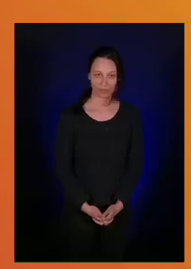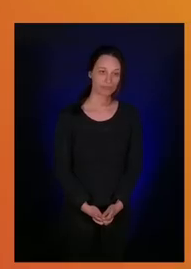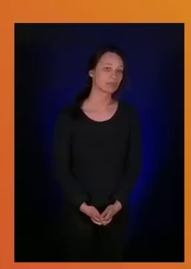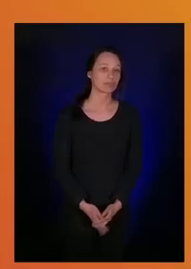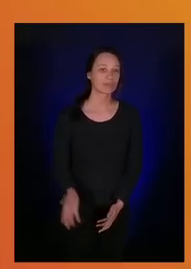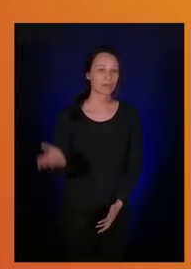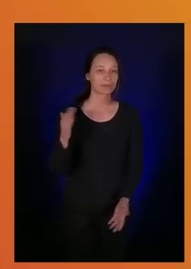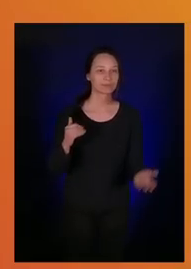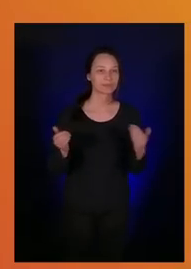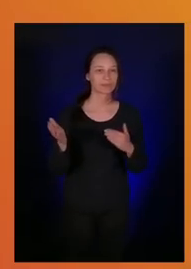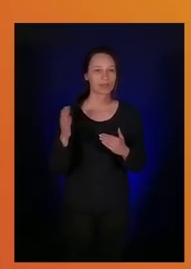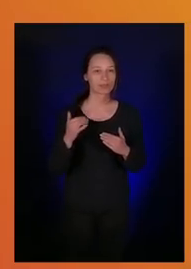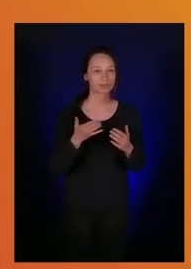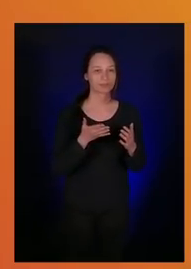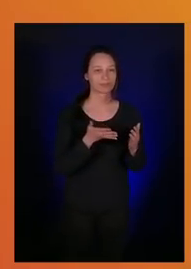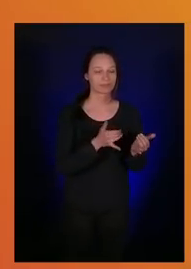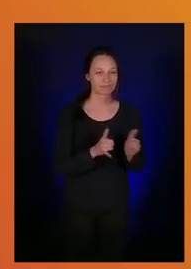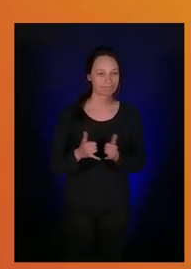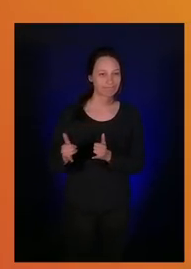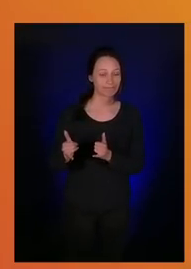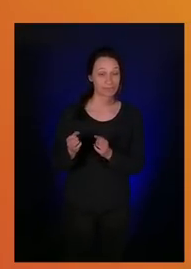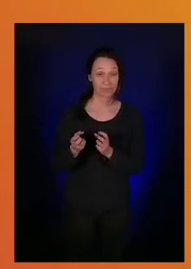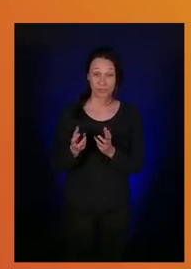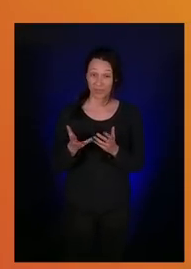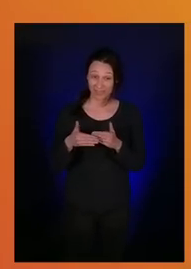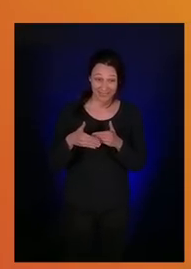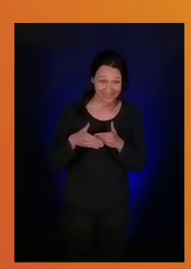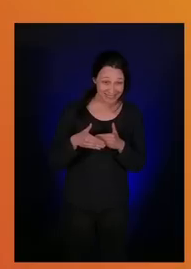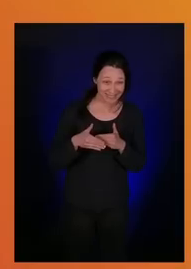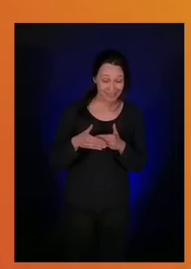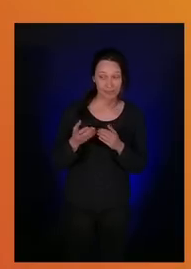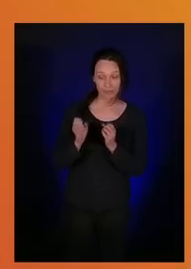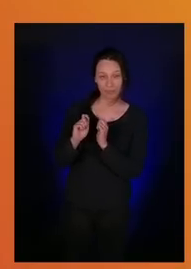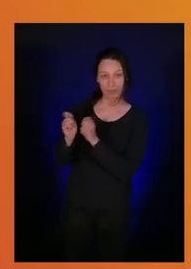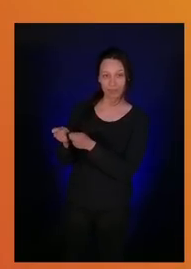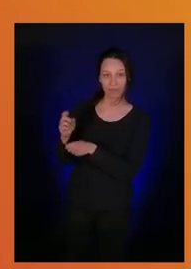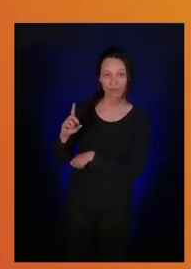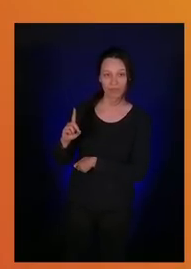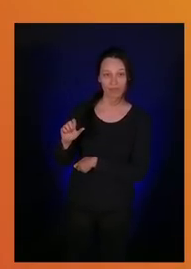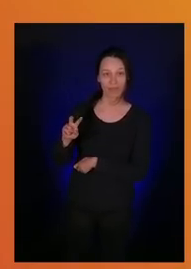Allez, on s'installe. On va laisser la parole dans quelques secondes à David.